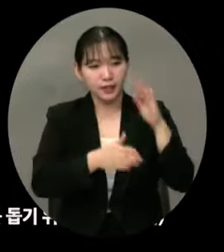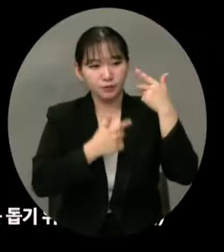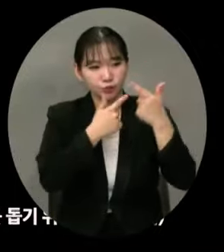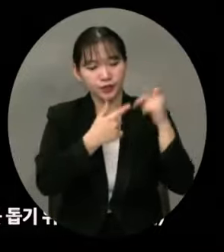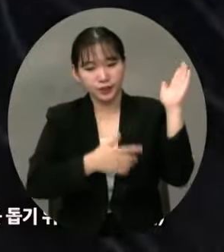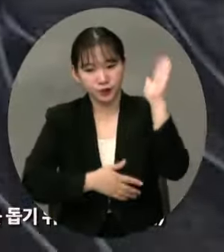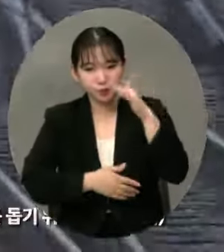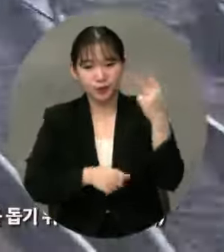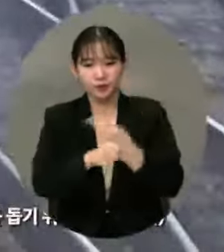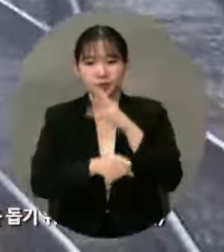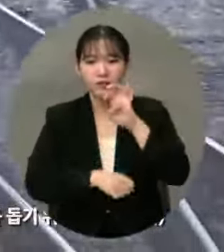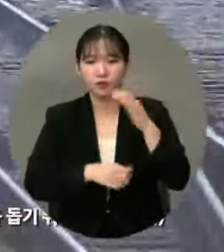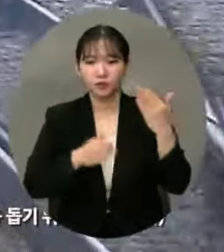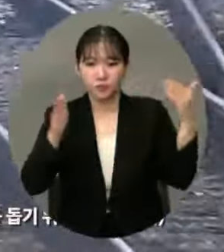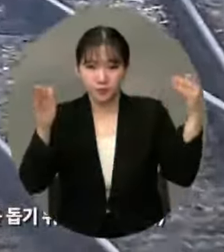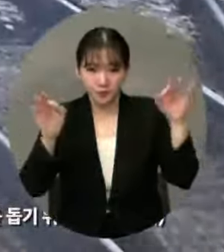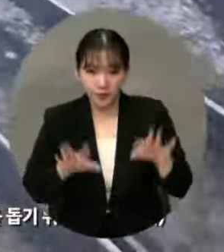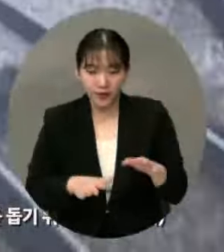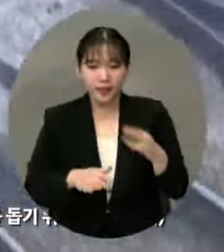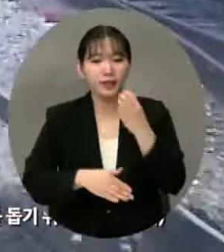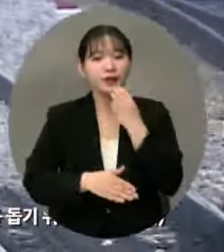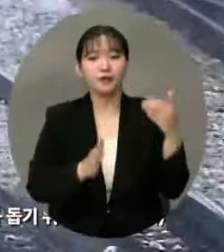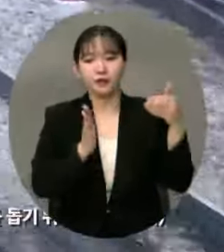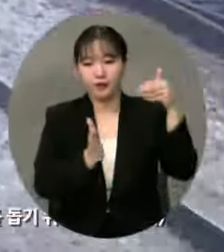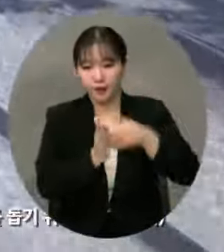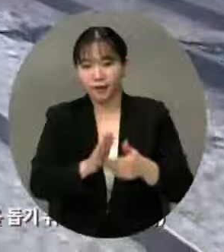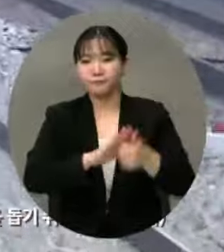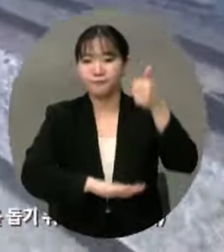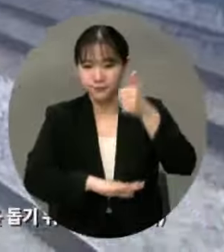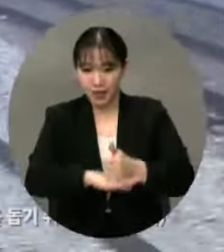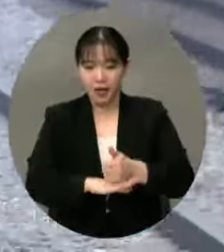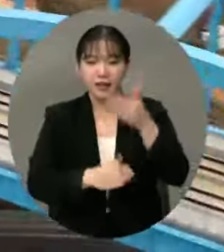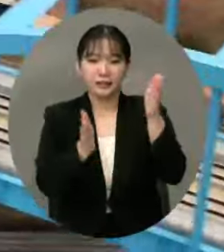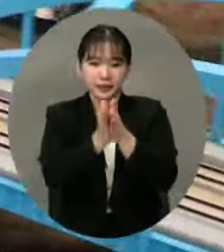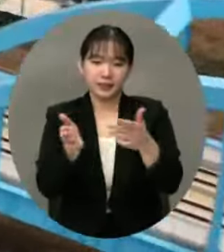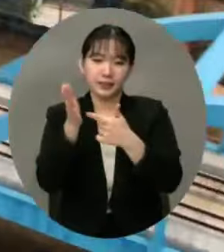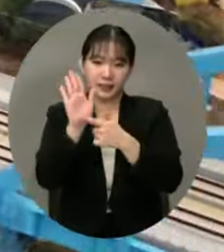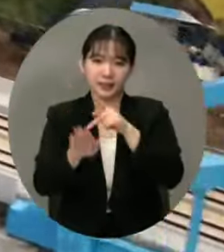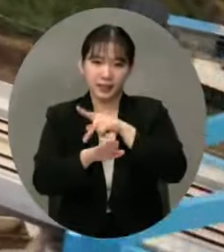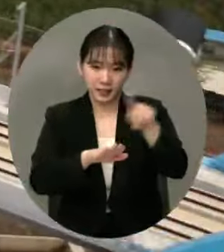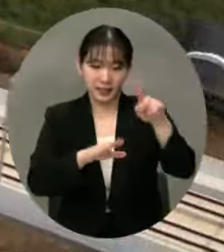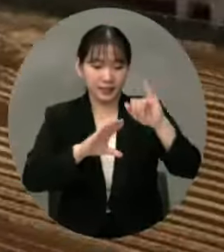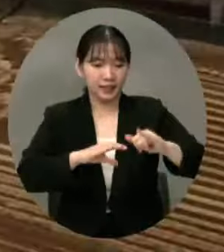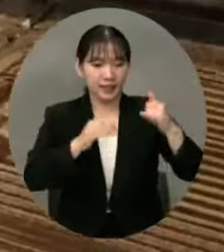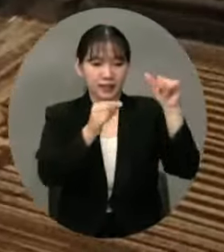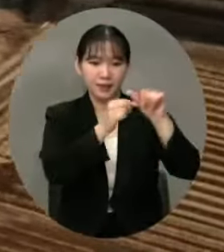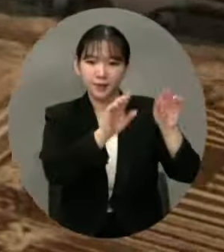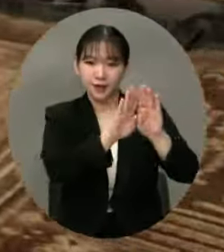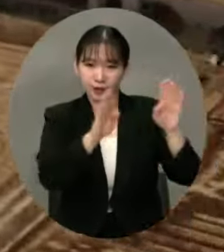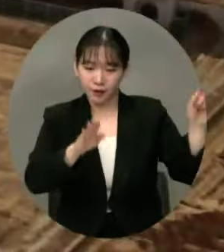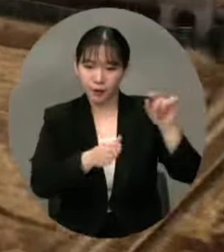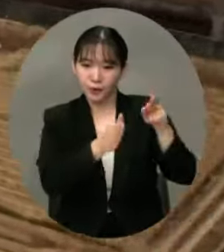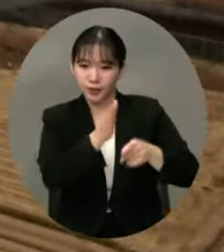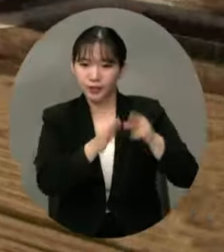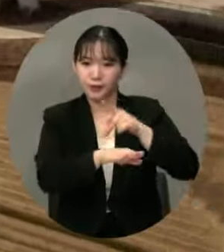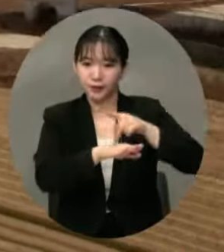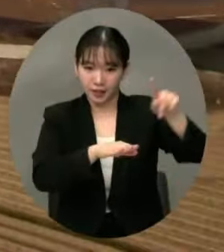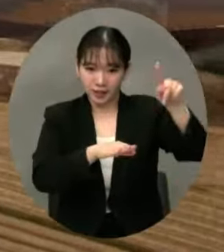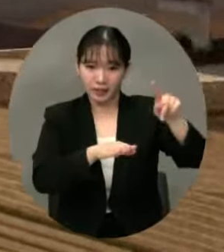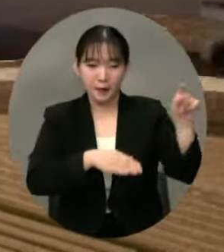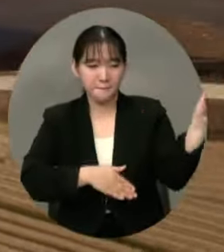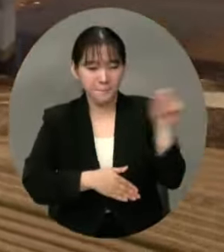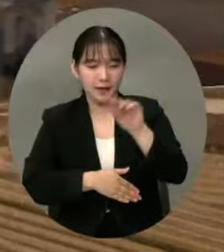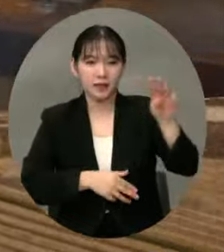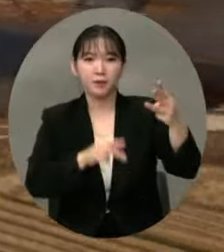2시간 49분 만에 성공적으로 서울역에 도착하면서 그 시작을 알린 KTX. 세계에서 다섯 번째로 개통한 고속철도 KTX는